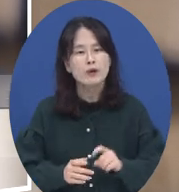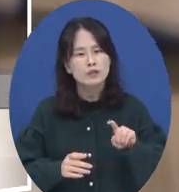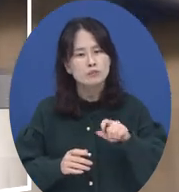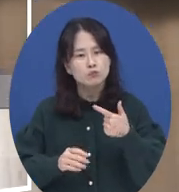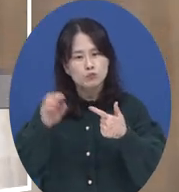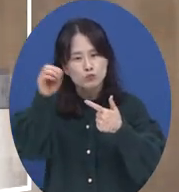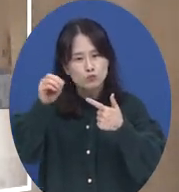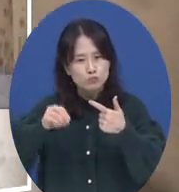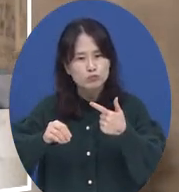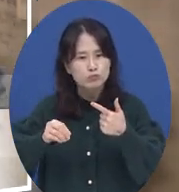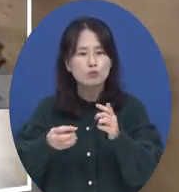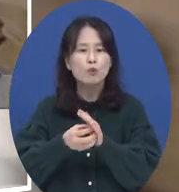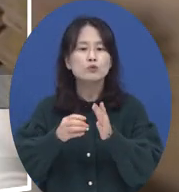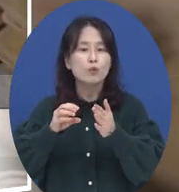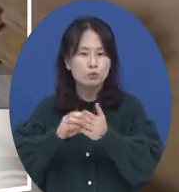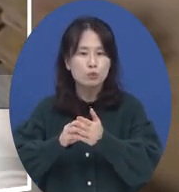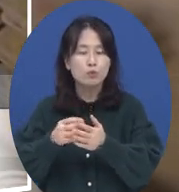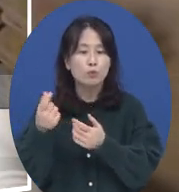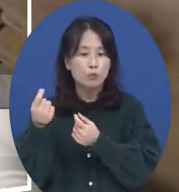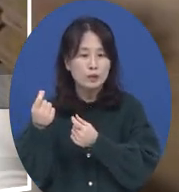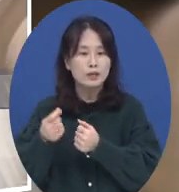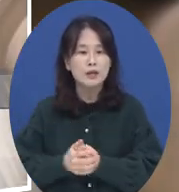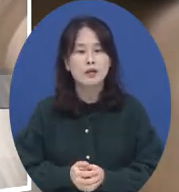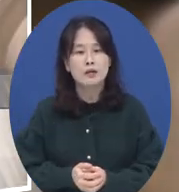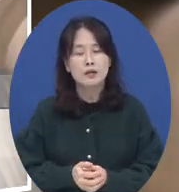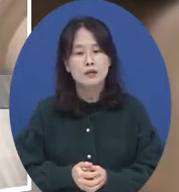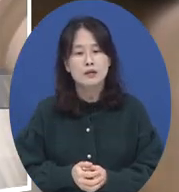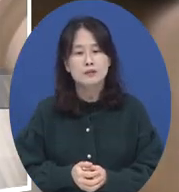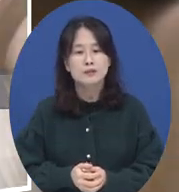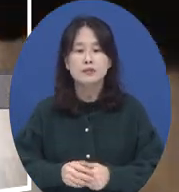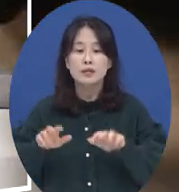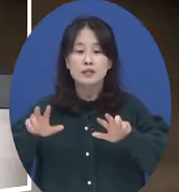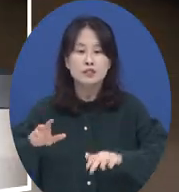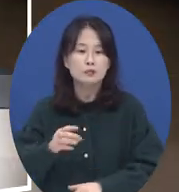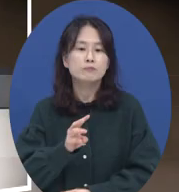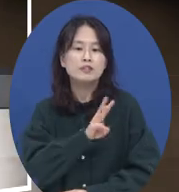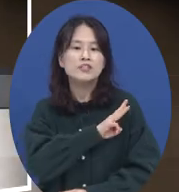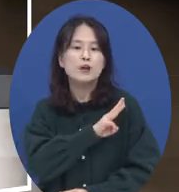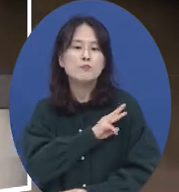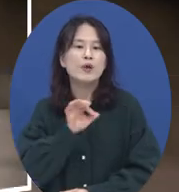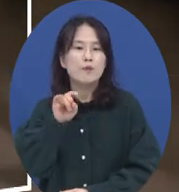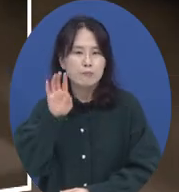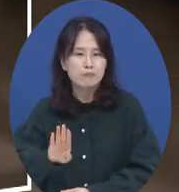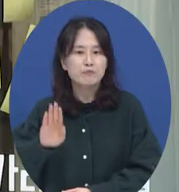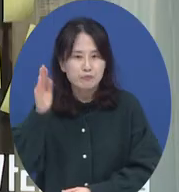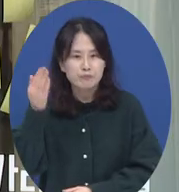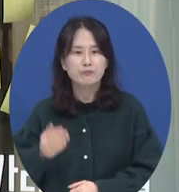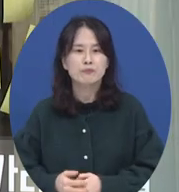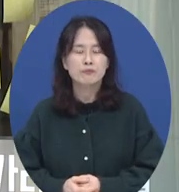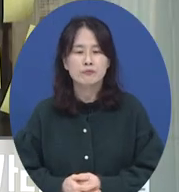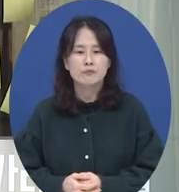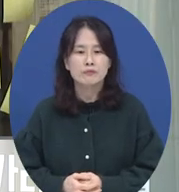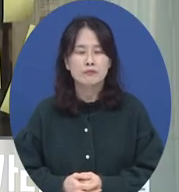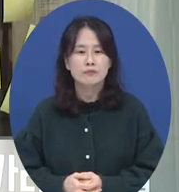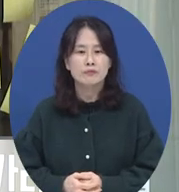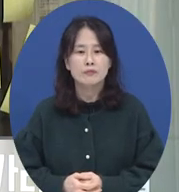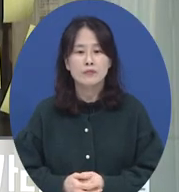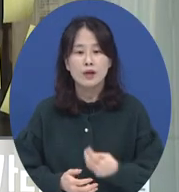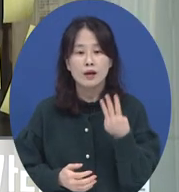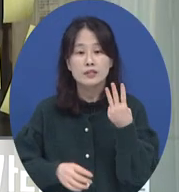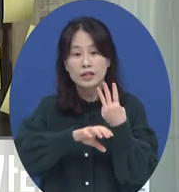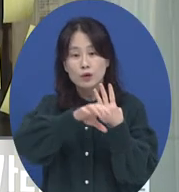거의, 꽤 넘죠. 16% 가까이 차지하는 것 같습니다. 2등을 육박하는 위협하는 3위 업체입니다. 최근